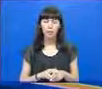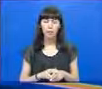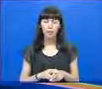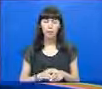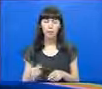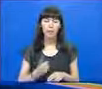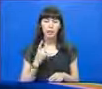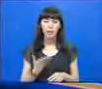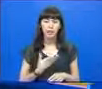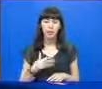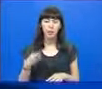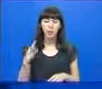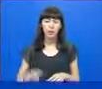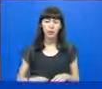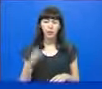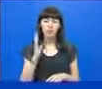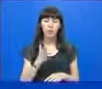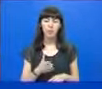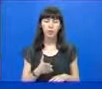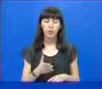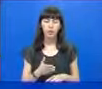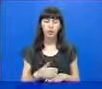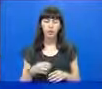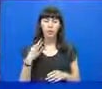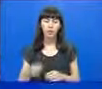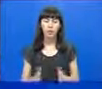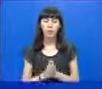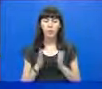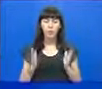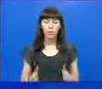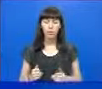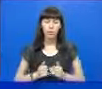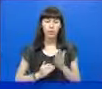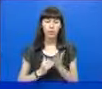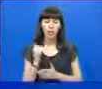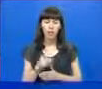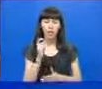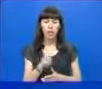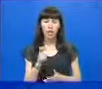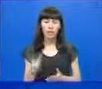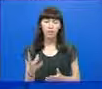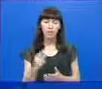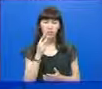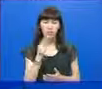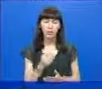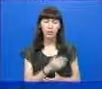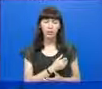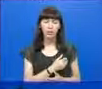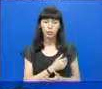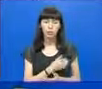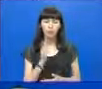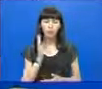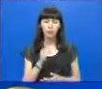Соның бірі мынау менің ұлдарым, Құдай қаласа, балдарымды үлкен дәрежелі, үлкен азамат ретінде көргім келеді.